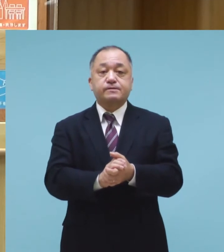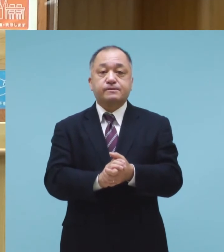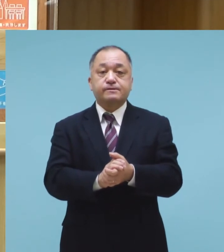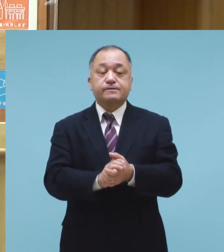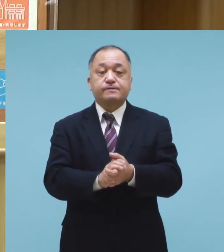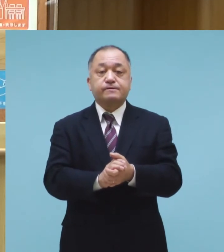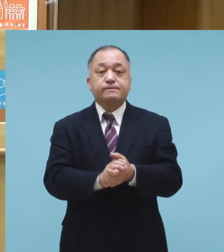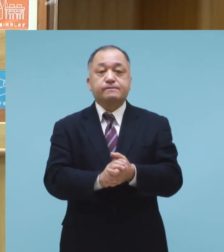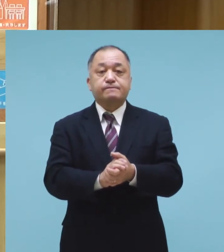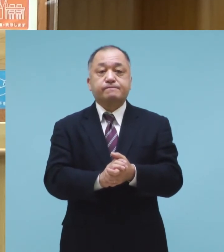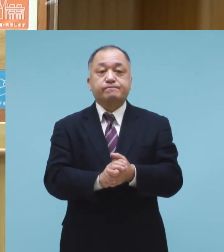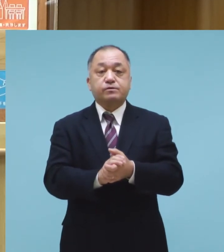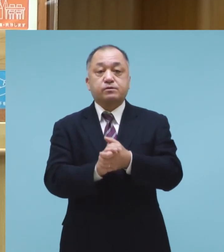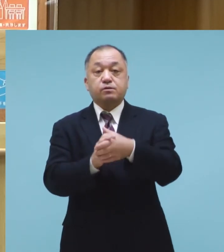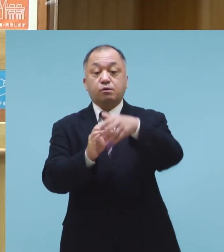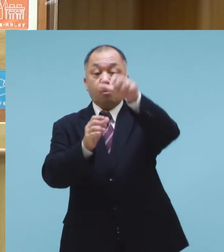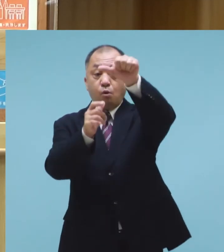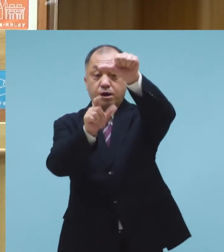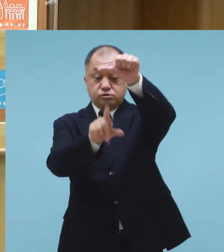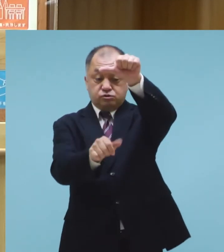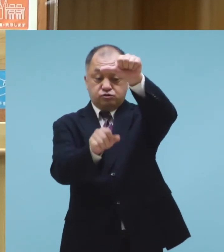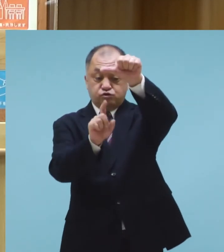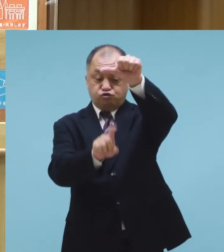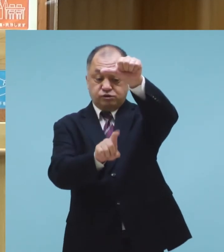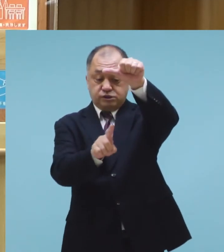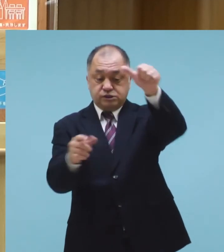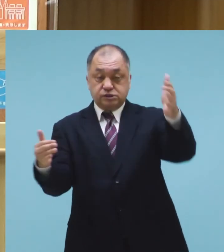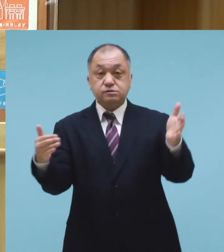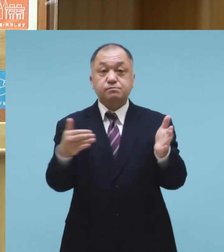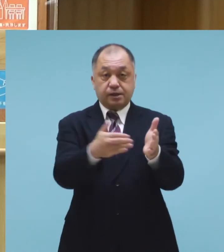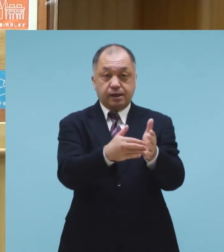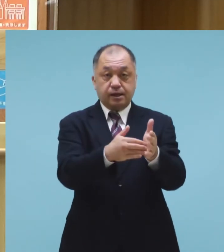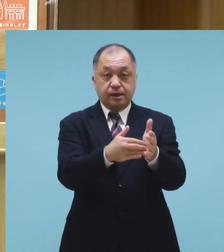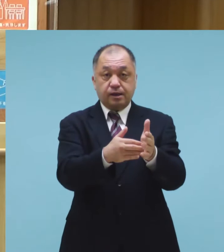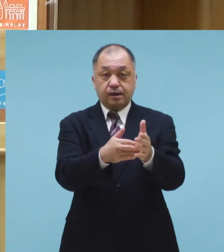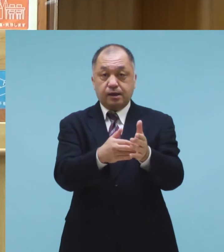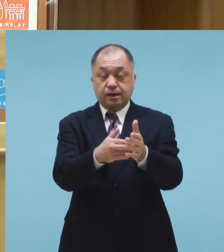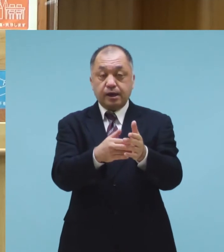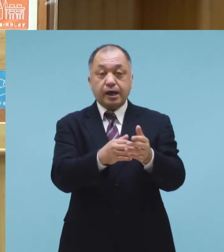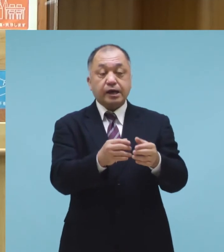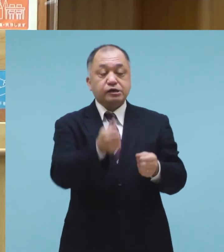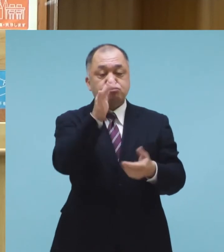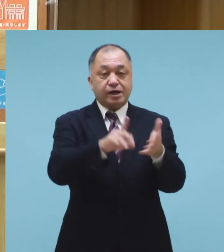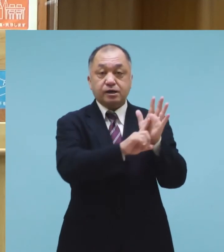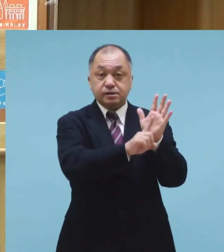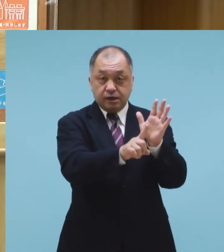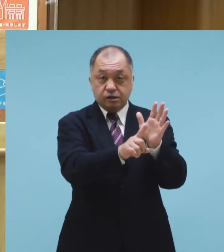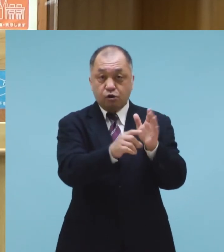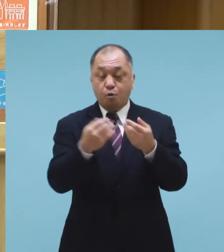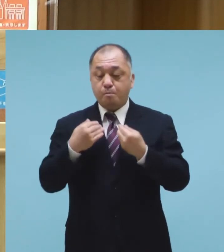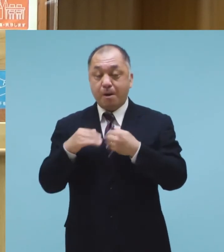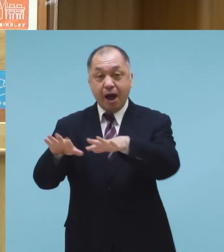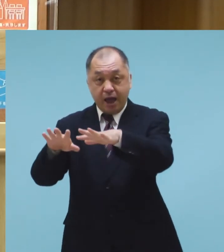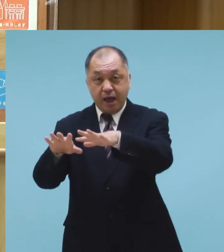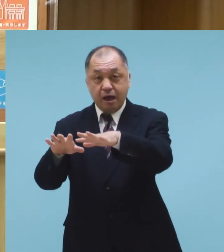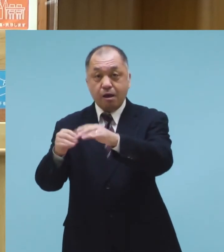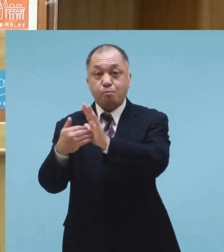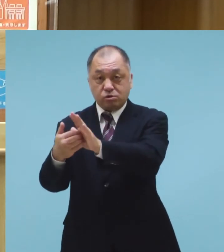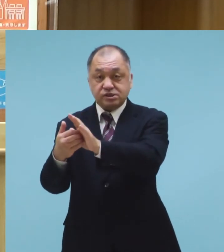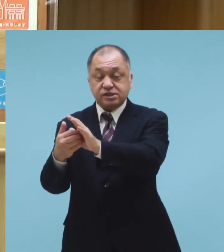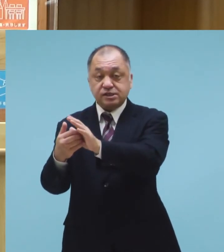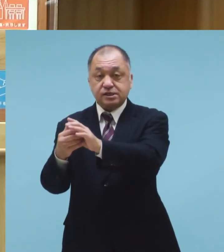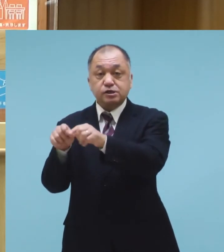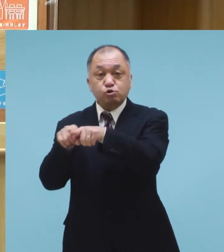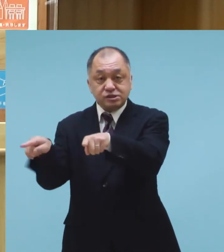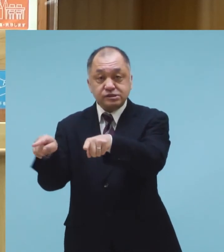はちょっと分かりませんけども、11日までってことで緊急事態宣言とまん延防止等重点措置今なってます。全国的にですよ、